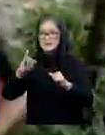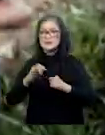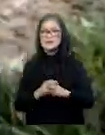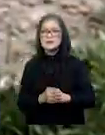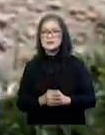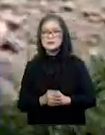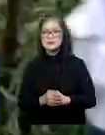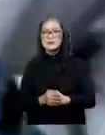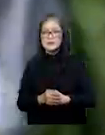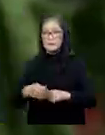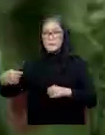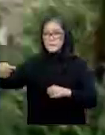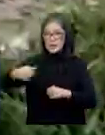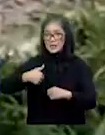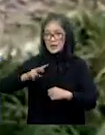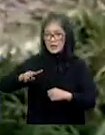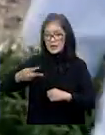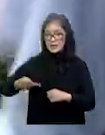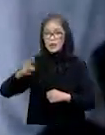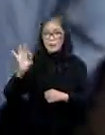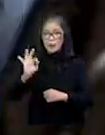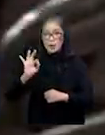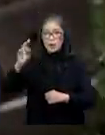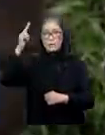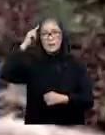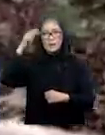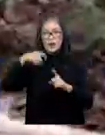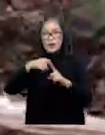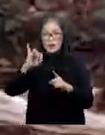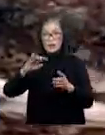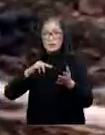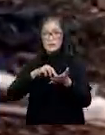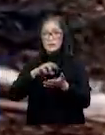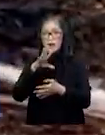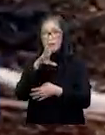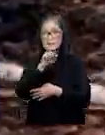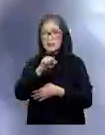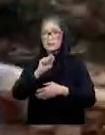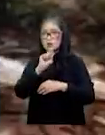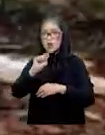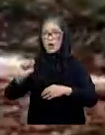Jika pembayaran ganti rugi tak kunjung dibayar oleh Pemkab Oki, ahli waris mengancam akan menyegel sekolah.